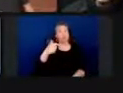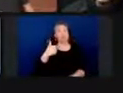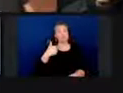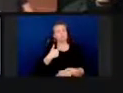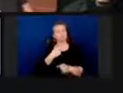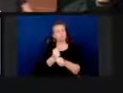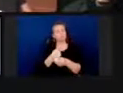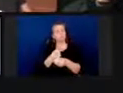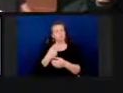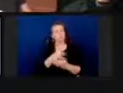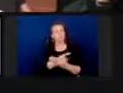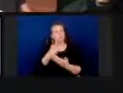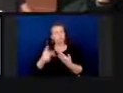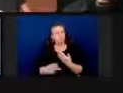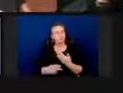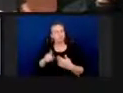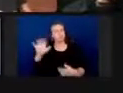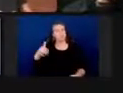Tunaunda program